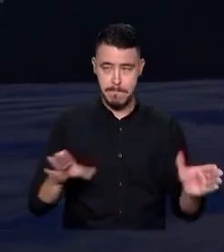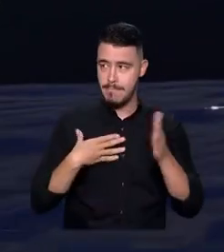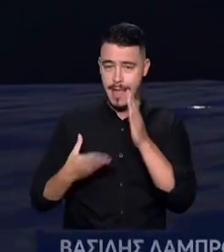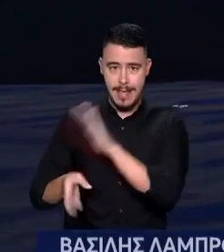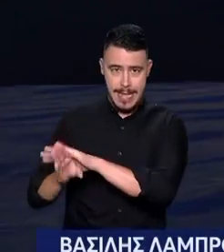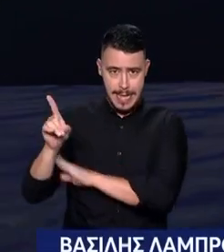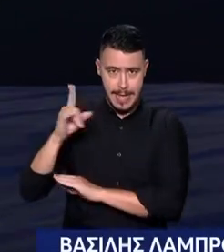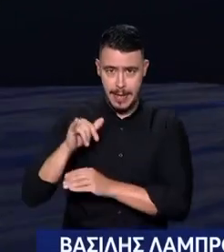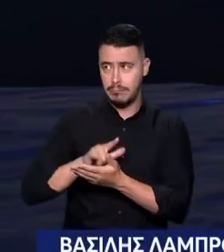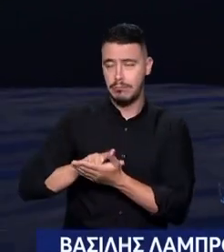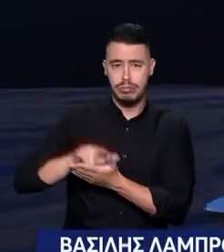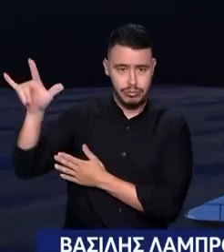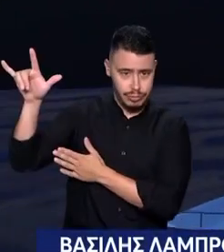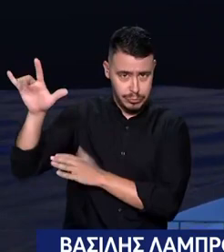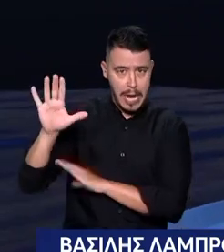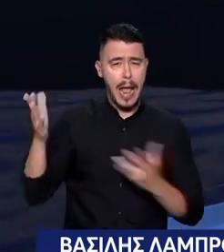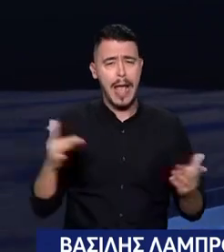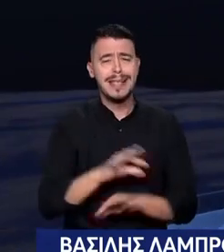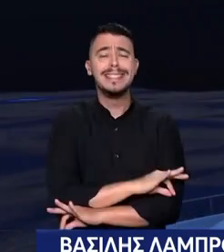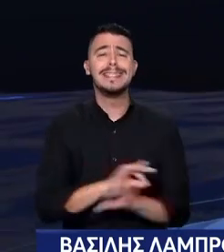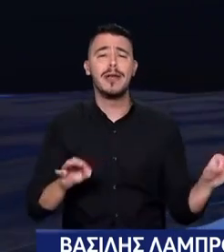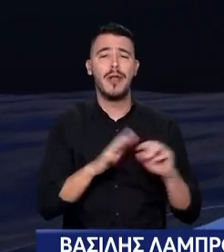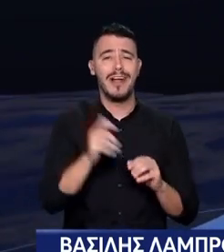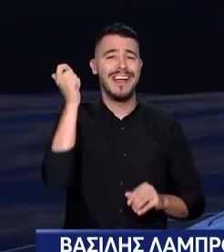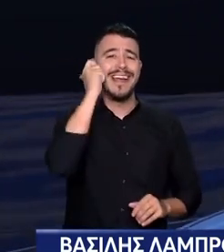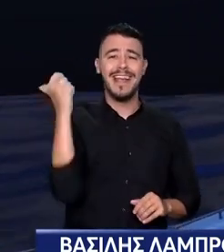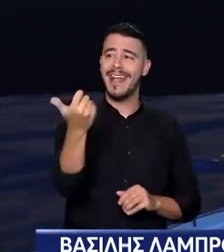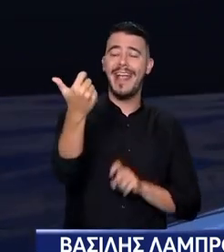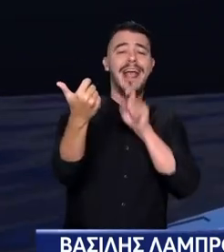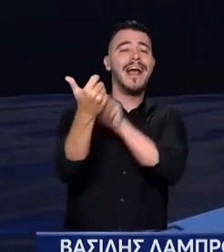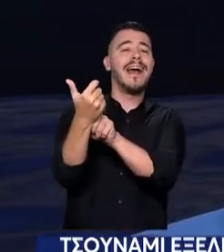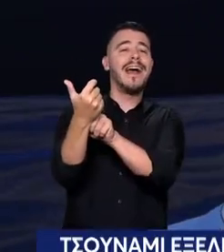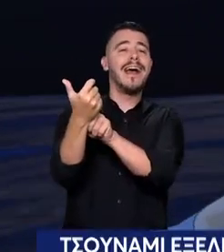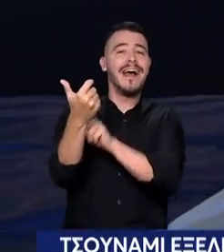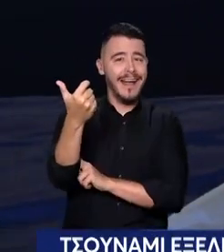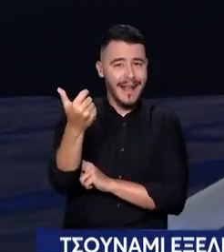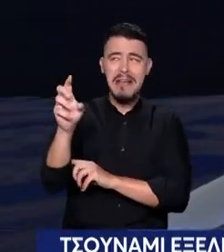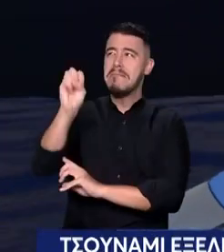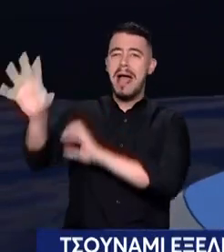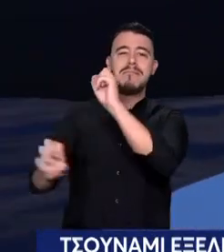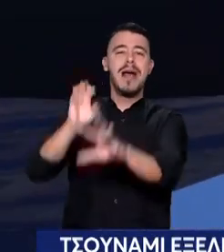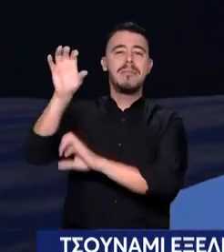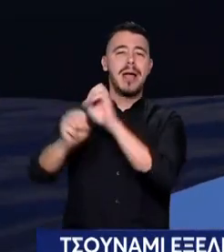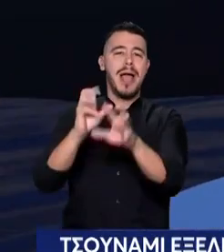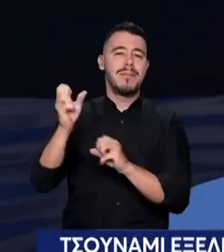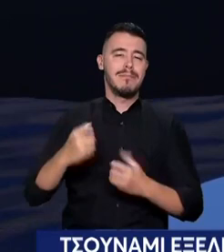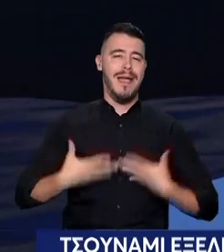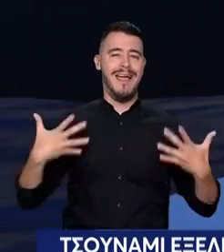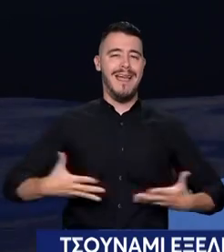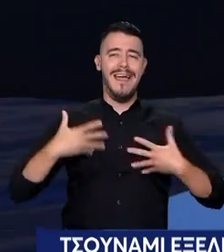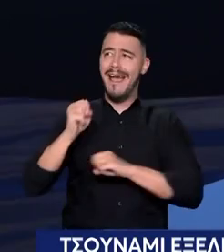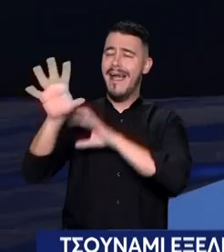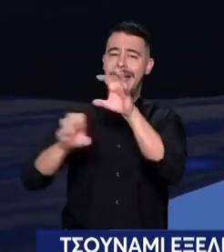κινητό και θα είχε βιντεοσκοπήσει. Κάποιος θα το είχε το βιντεοσκοπήσει στο κινητό προφανώς για αυτή τη χαρούμενη στιγμή.